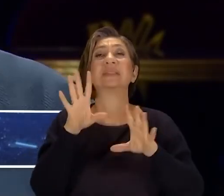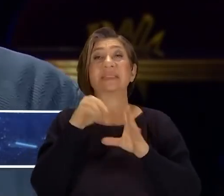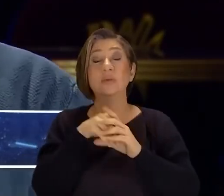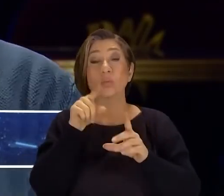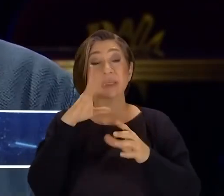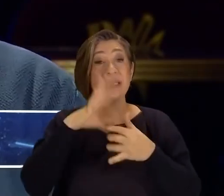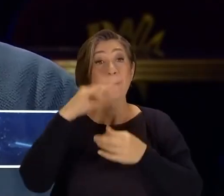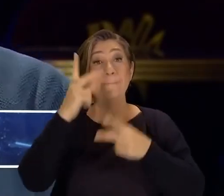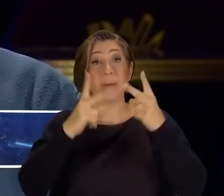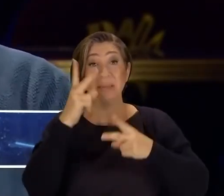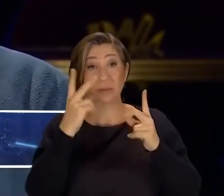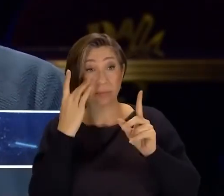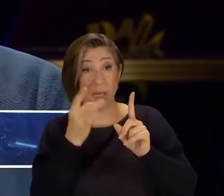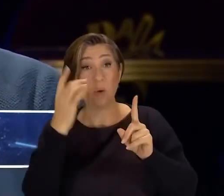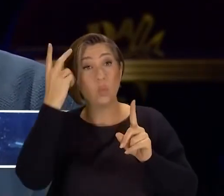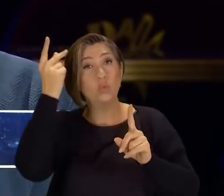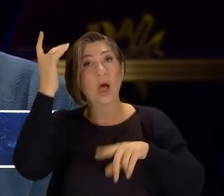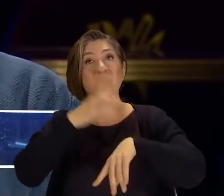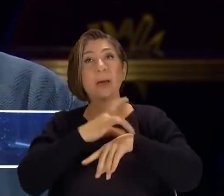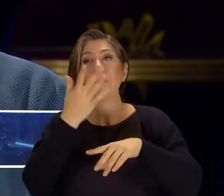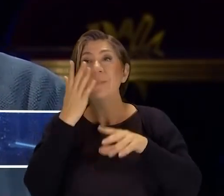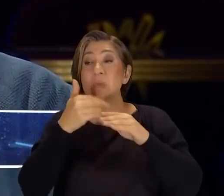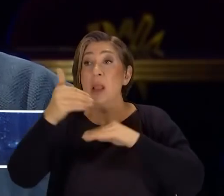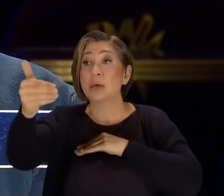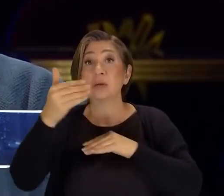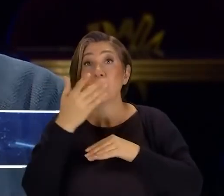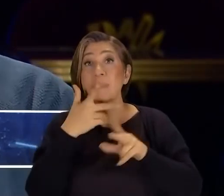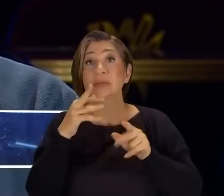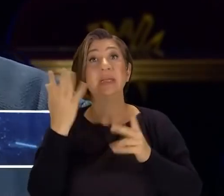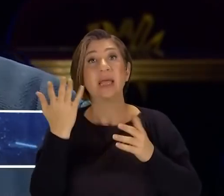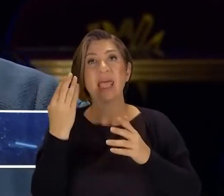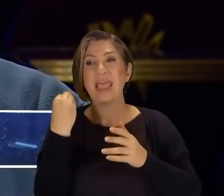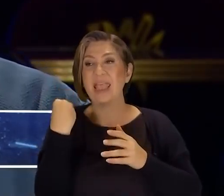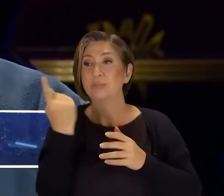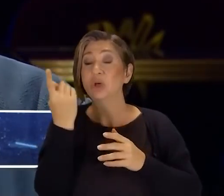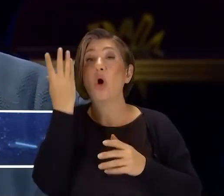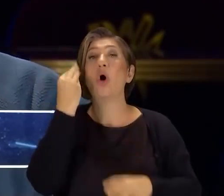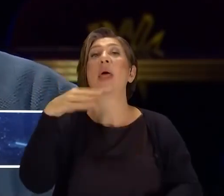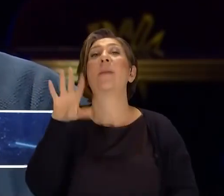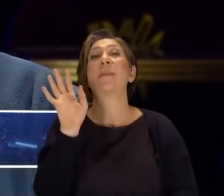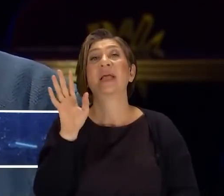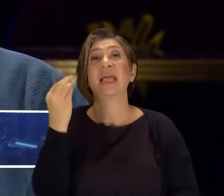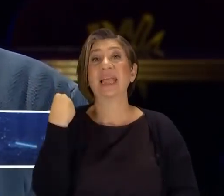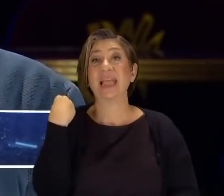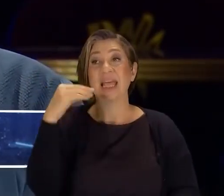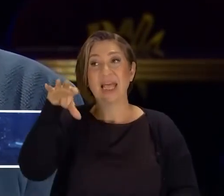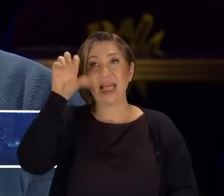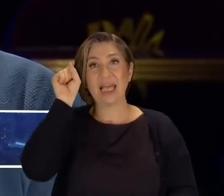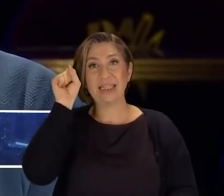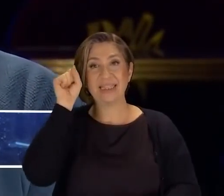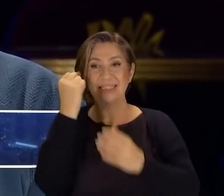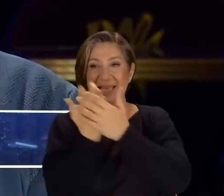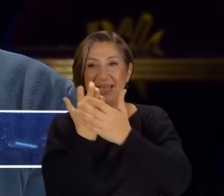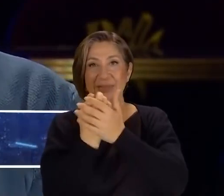insanlarda da bazı belirtiler açısından Azrail ileri dönemlerde benzeyen belirtiler ve en önemlisi yeni bir şey öğrenememek yeni kayıt cihazında